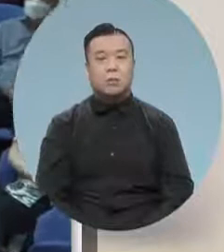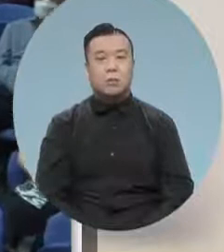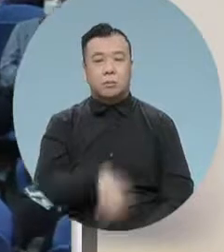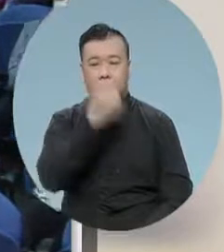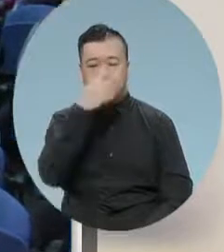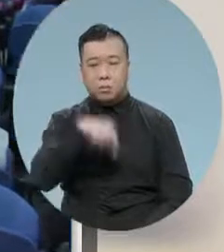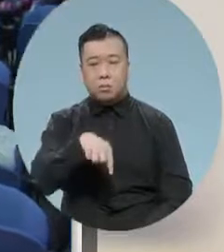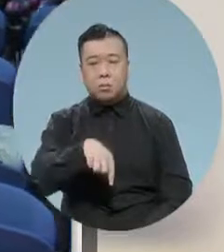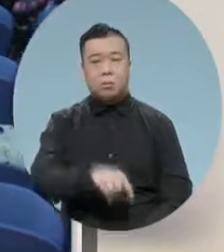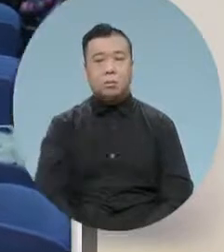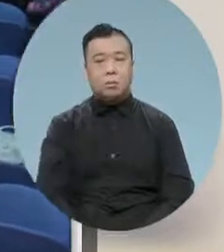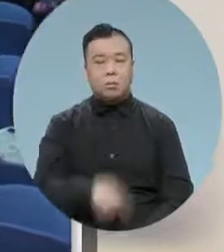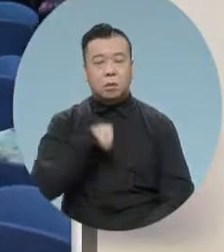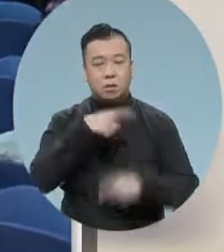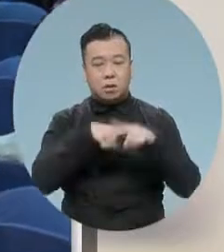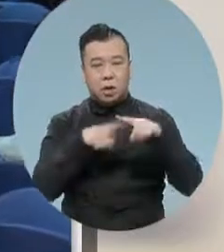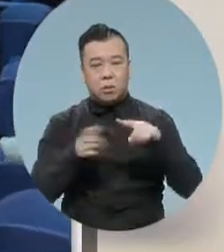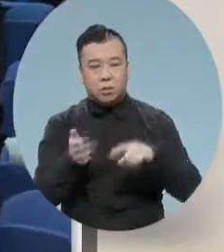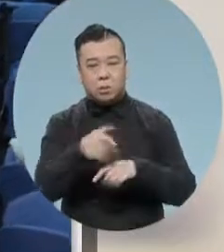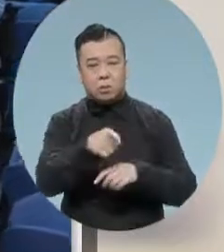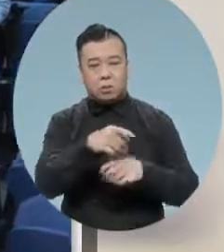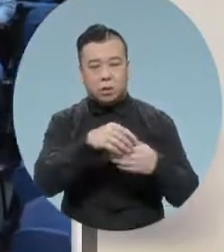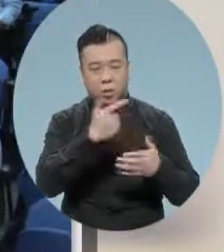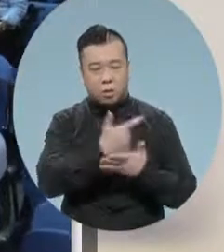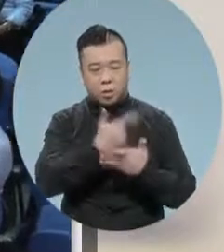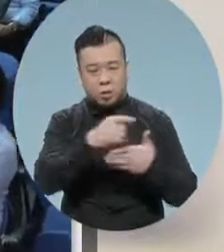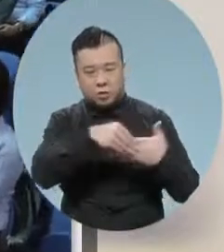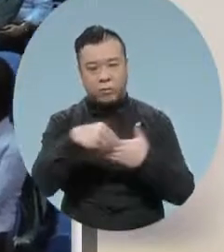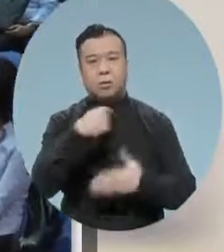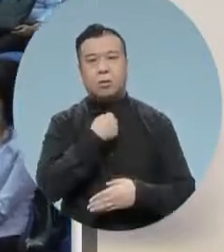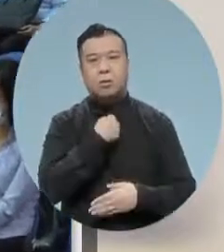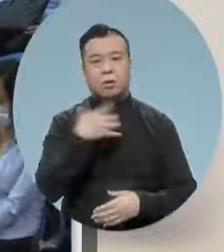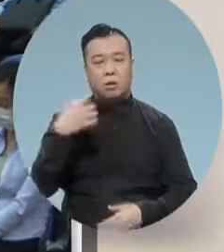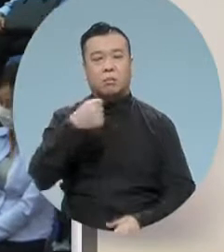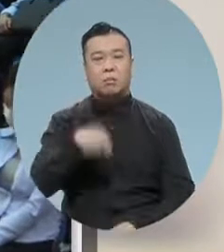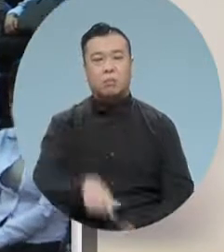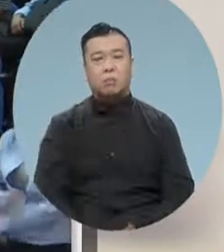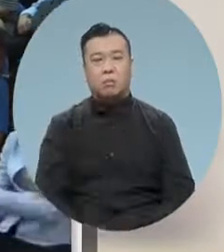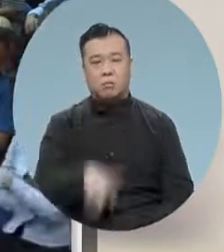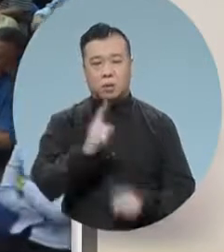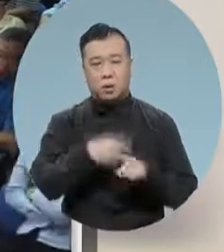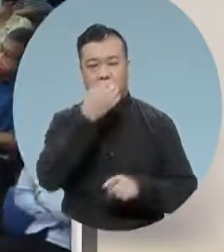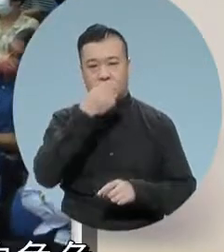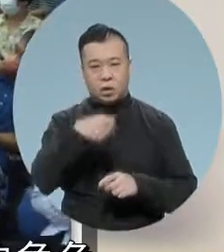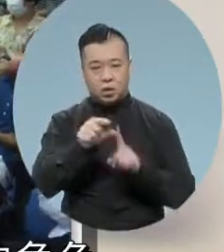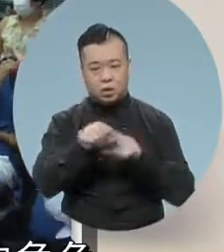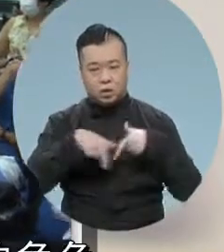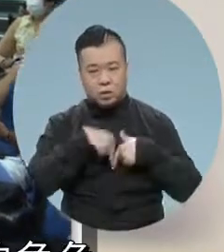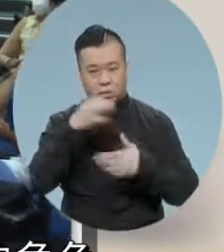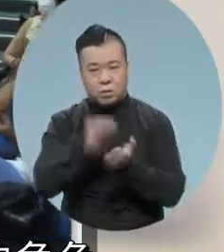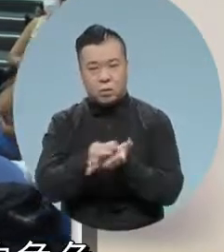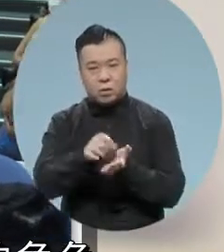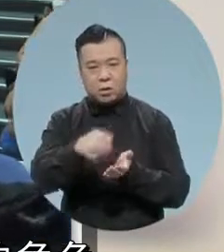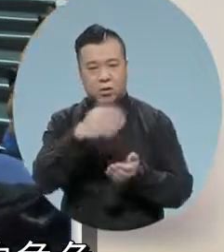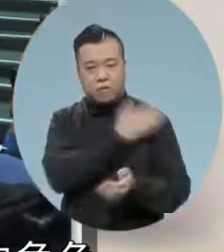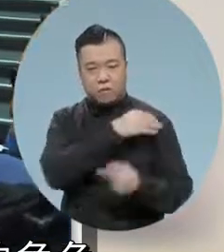香港是应该在大湾区发挥一个十分重要的领导作用。既然香港作為一個中心城市，一定是一個帶